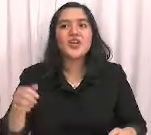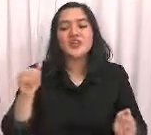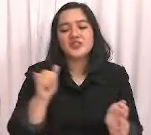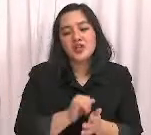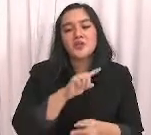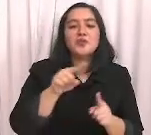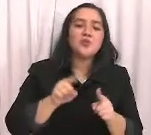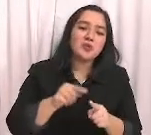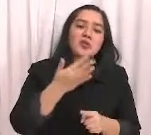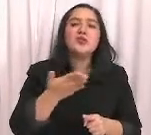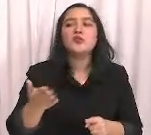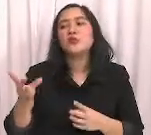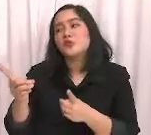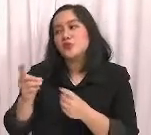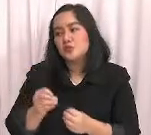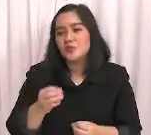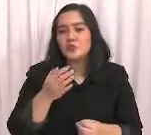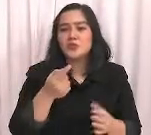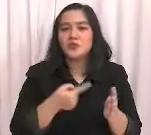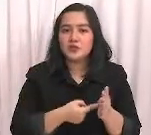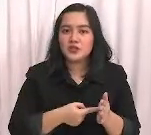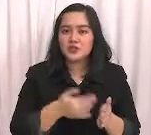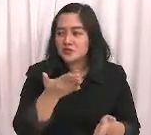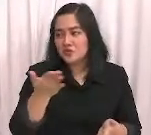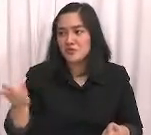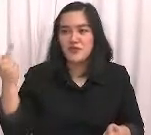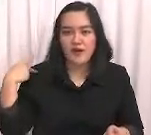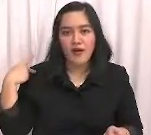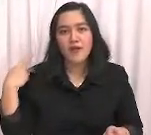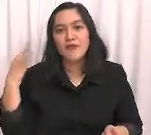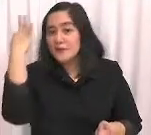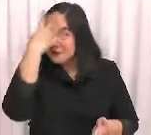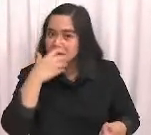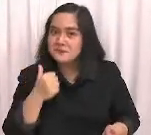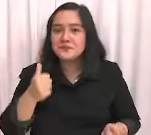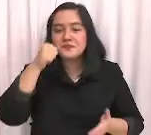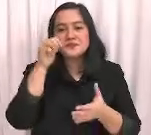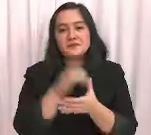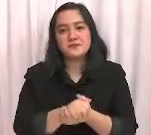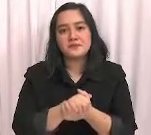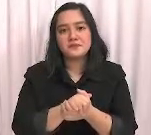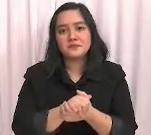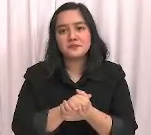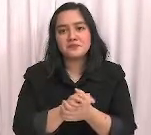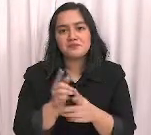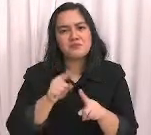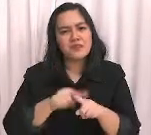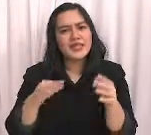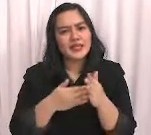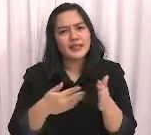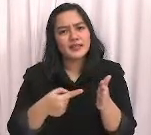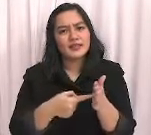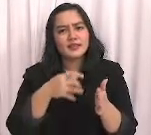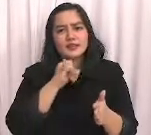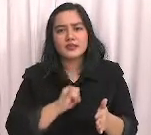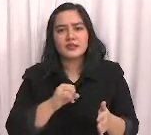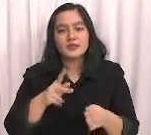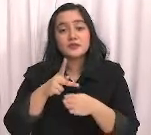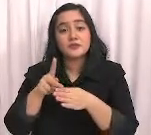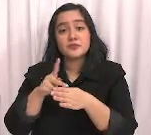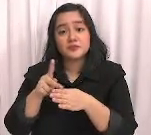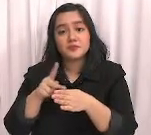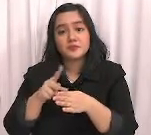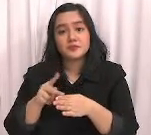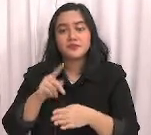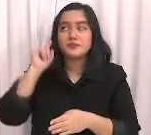asawa. Actually, sir, itong yung dito sa Proverbs 31:11, yung Tagalog niya, ang puso